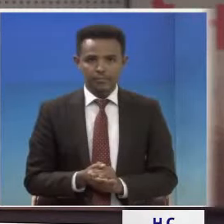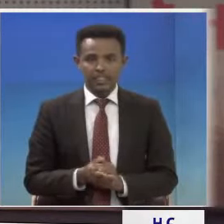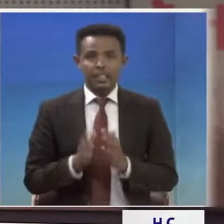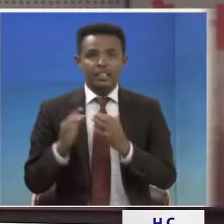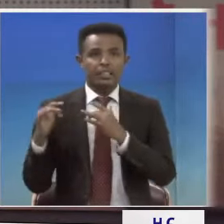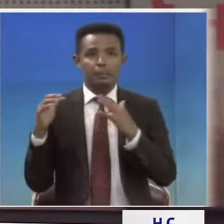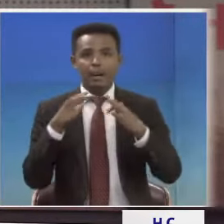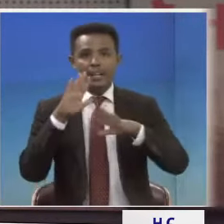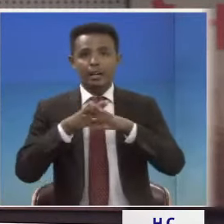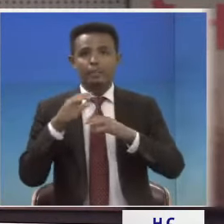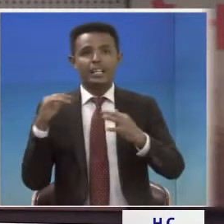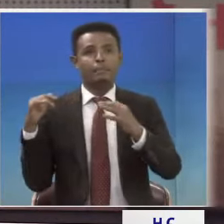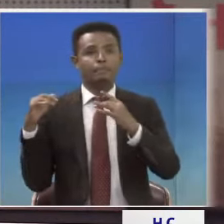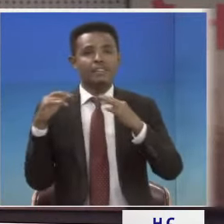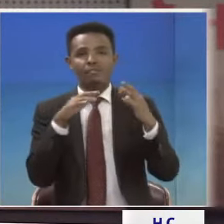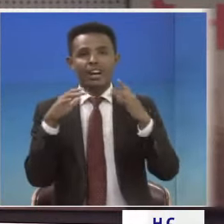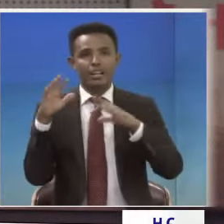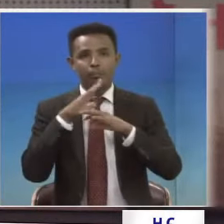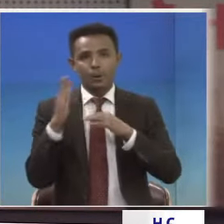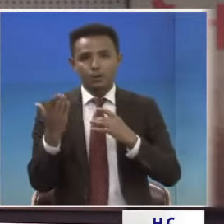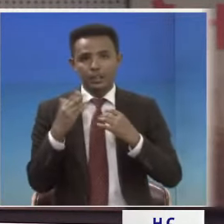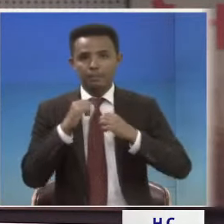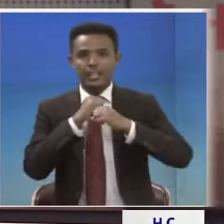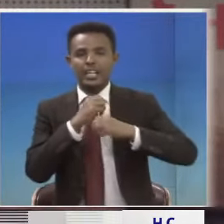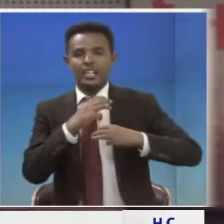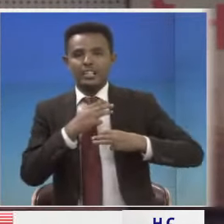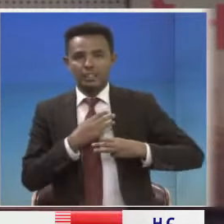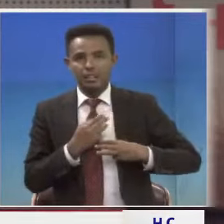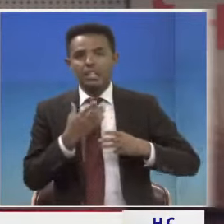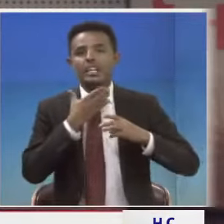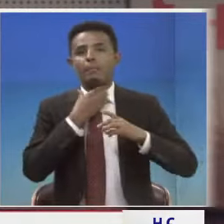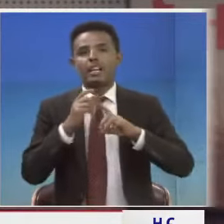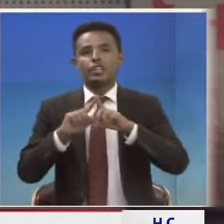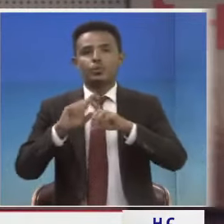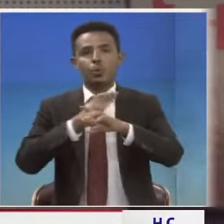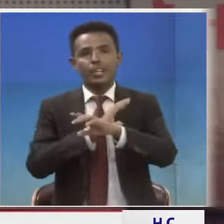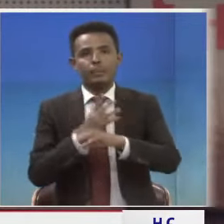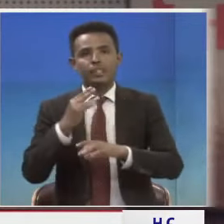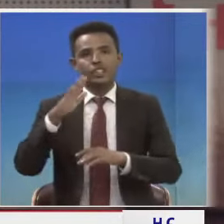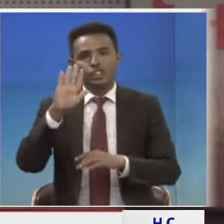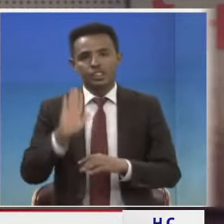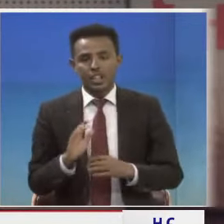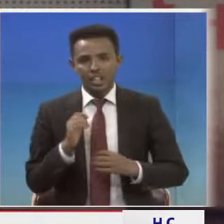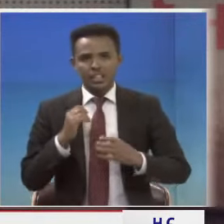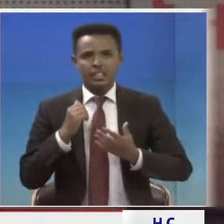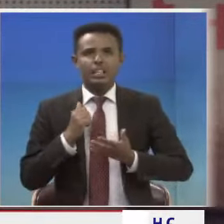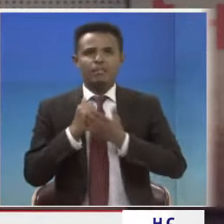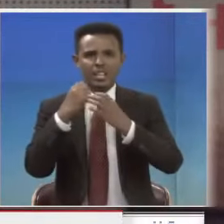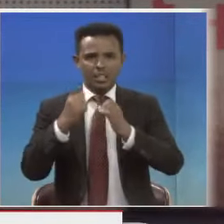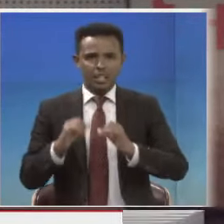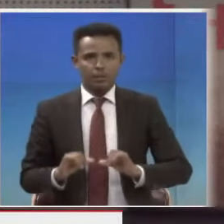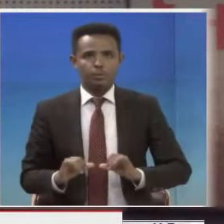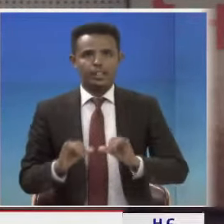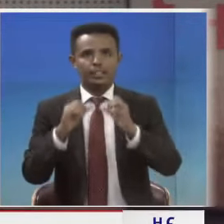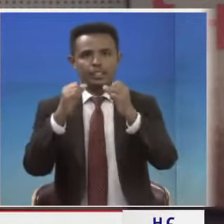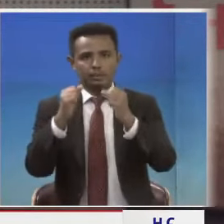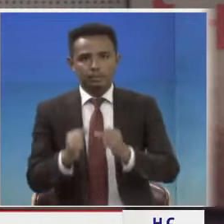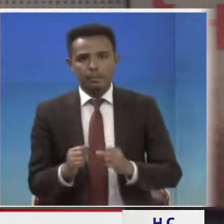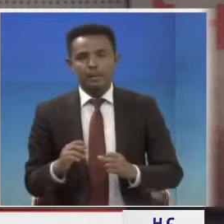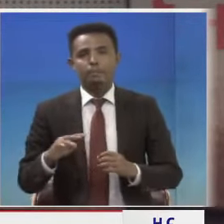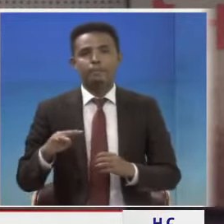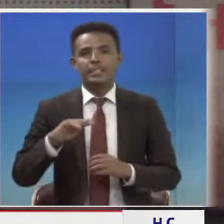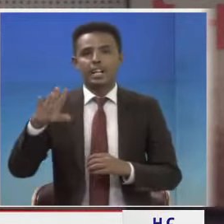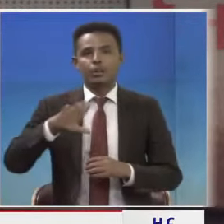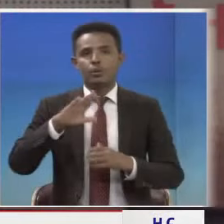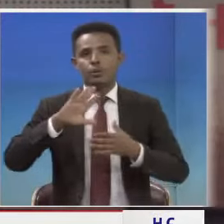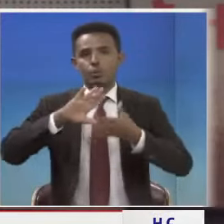ግንባር ላይ ለሚፋለመው የመከላከያ ሰራዊት የአማራ ልዩ ኃይልና ሚሊሻ ድጋፋቸውን አጠናክረው እንደሚቀጥሉ በምስራቅ